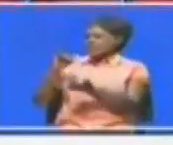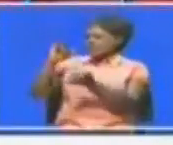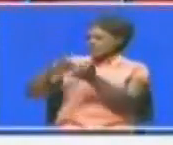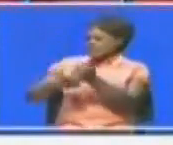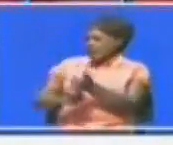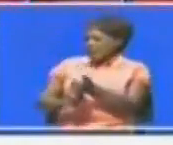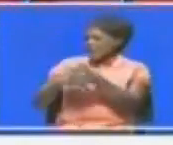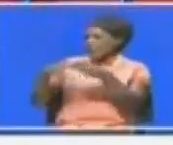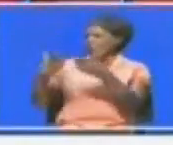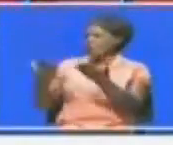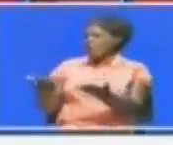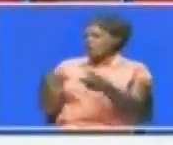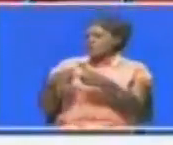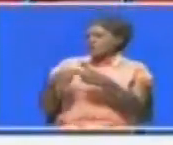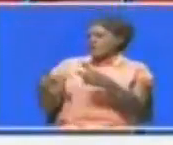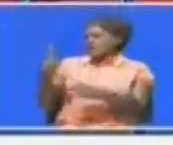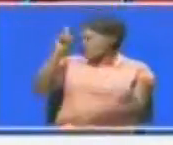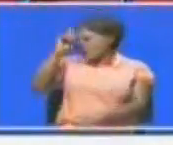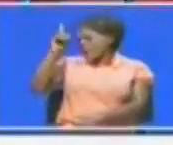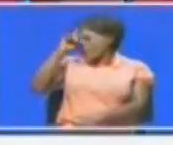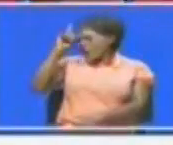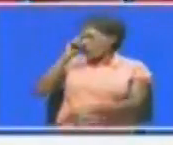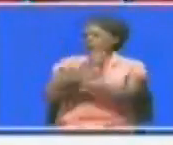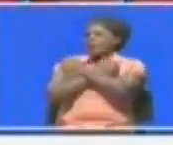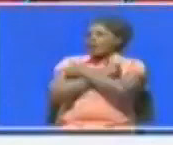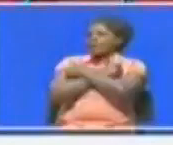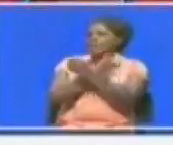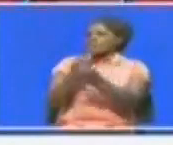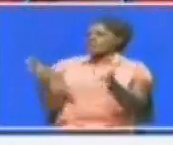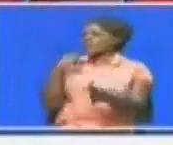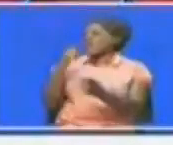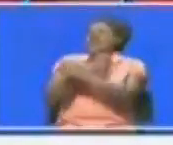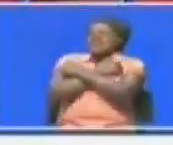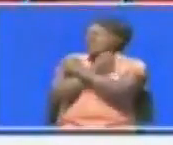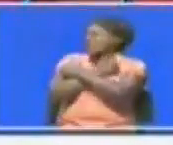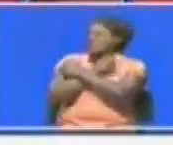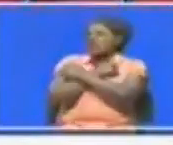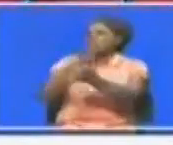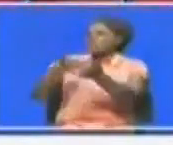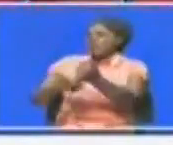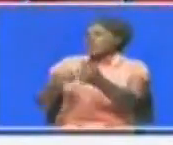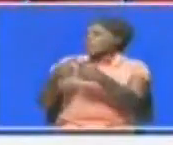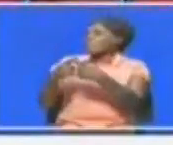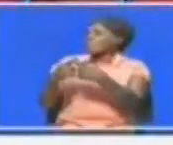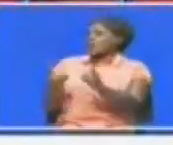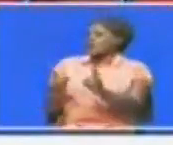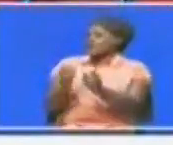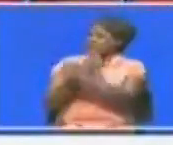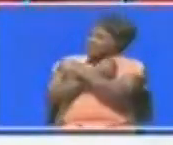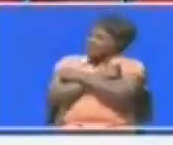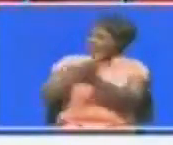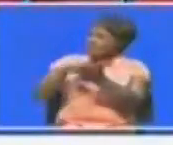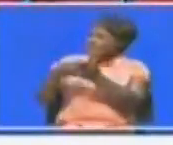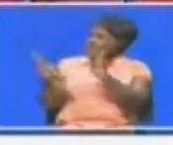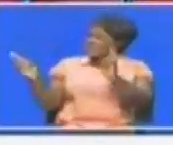ama kuoa ama umeanza tu kwa sababu ume fall in love? Maana wengi wao wanasema nime fall in love ndio maana nataka kuolewa. Lakini ku fall in love haimaanishi uko